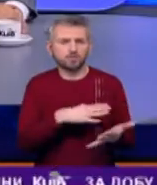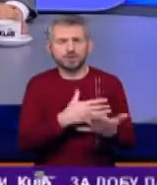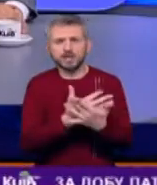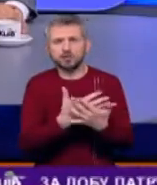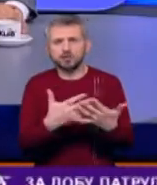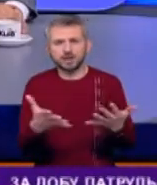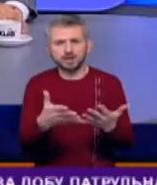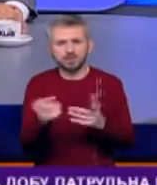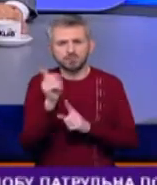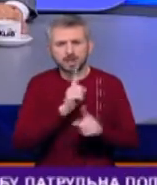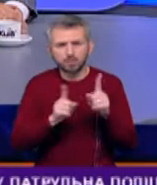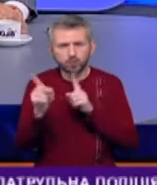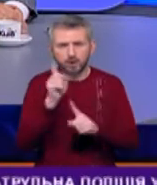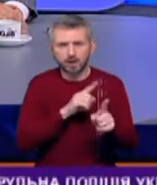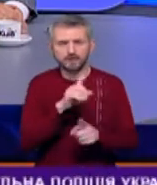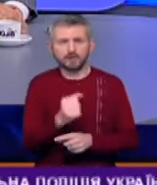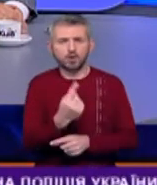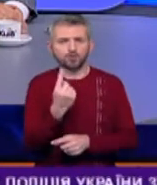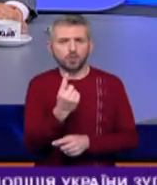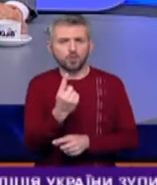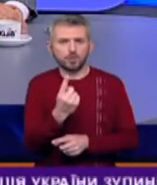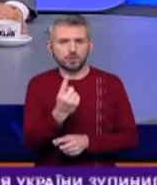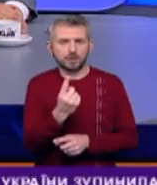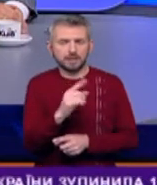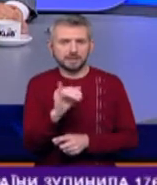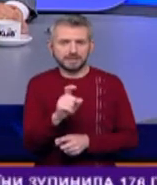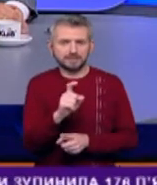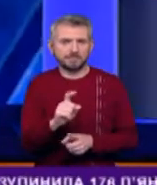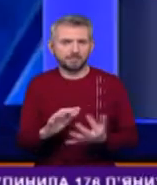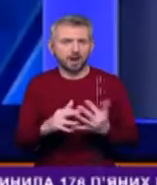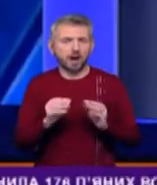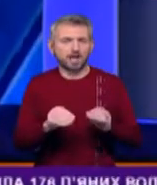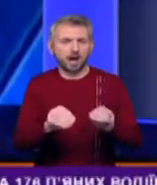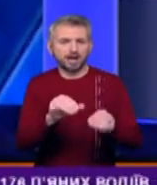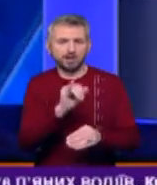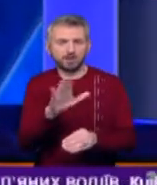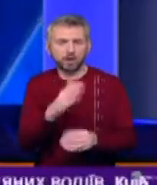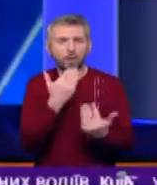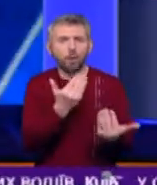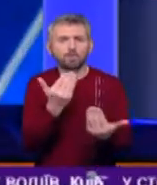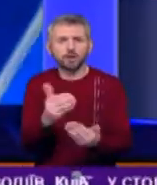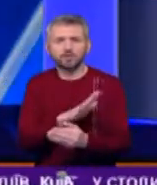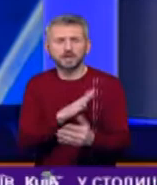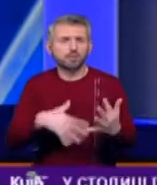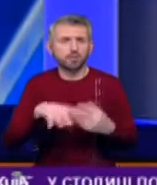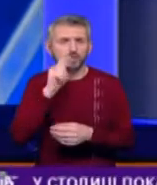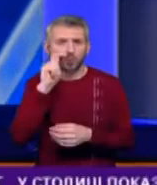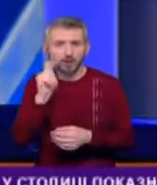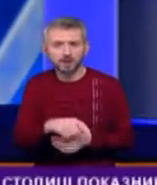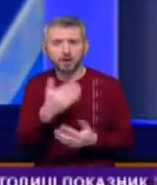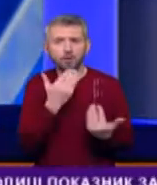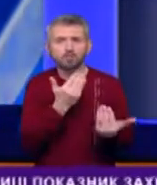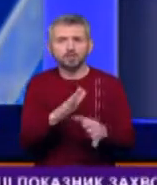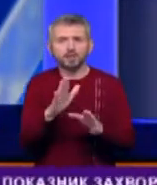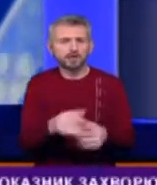були різноманітні маніпуляції там за одного із, ну, скажімо так, аграріїв. Опитували не по всій Україні, а опитували лише